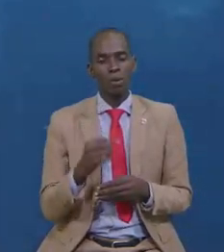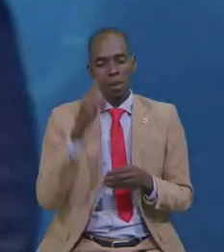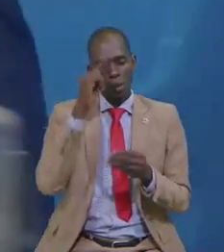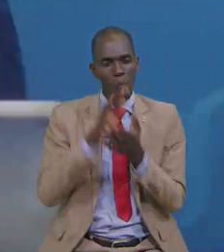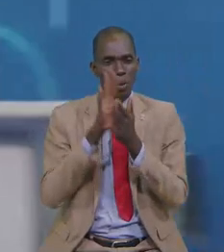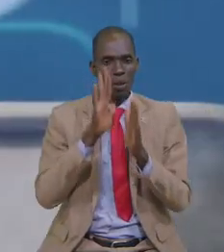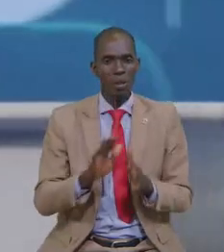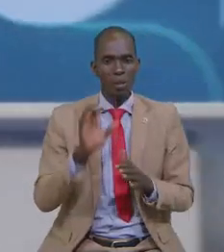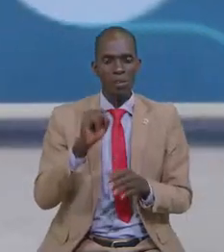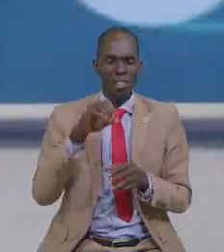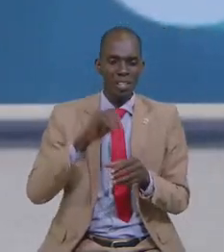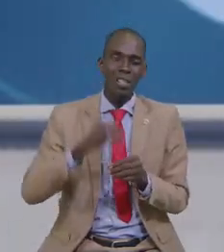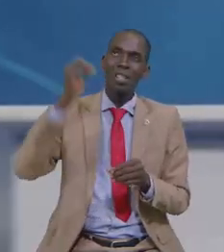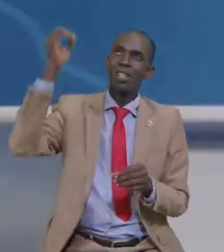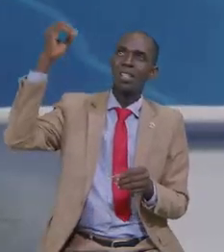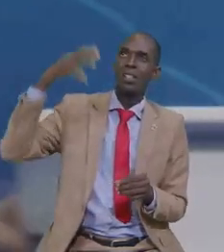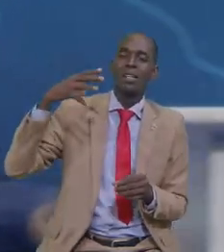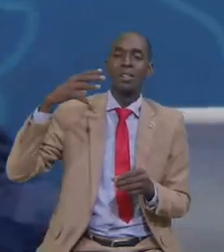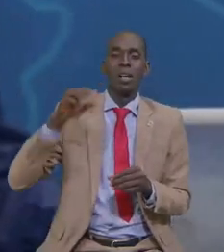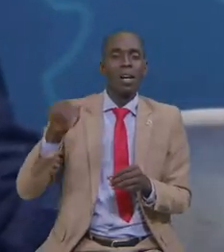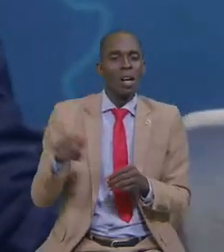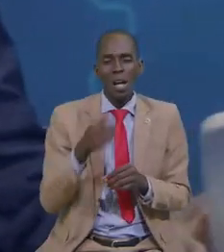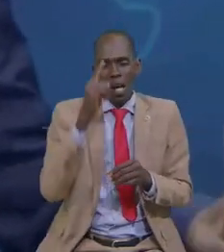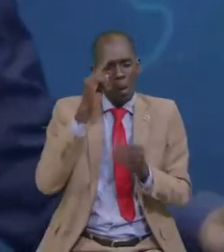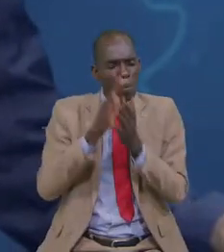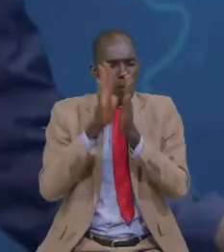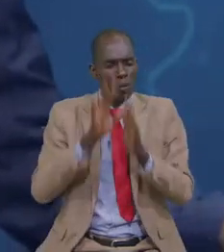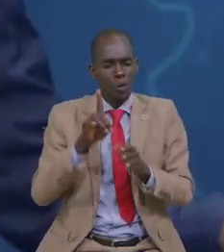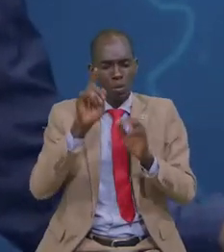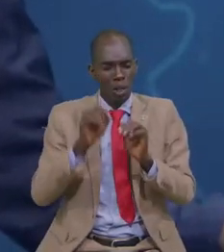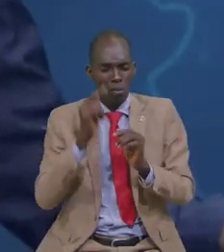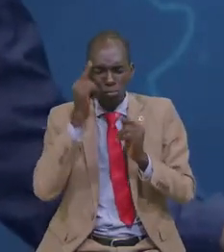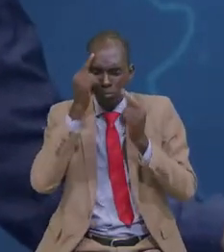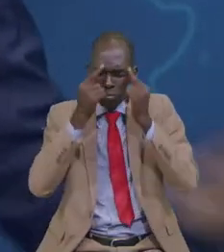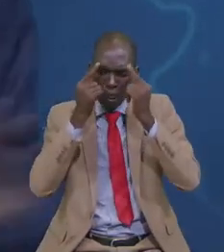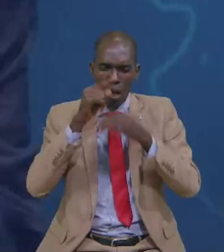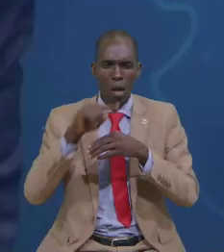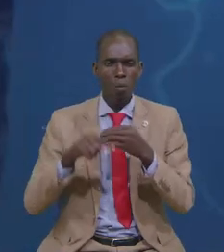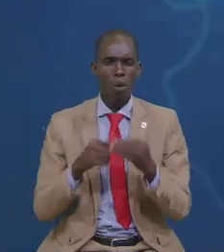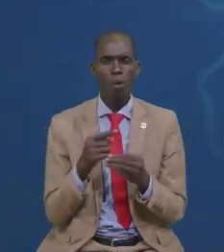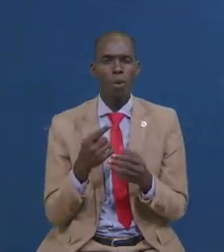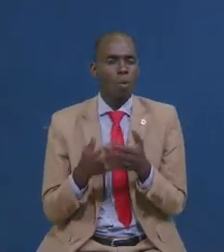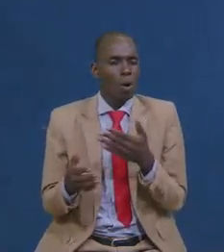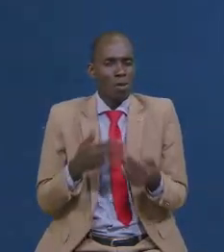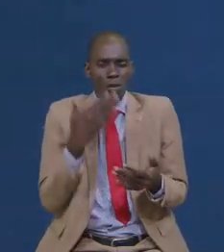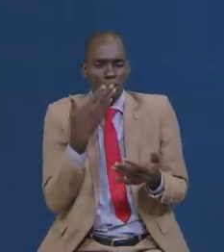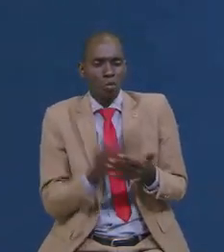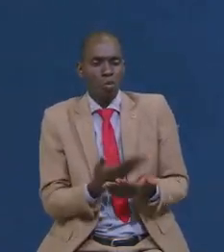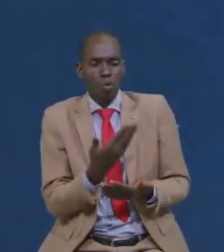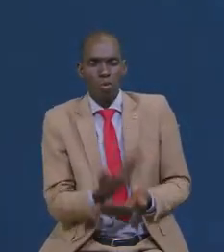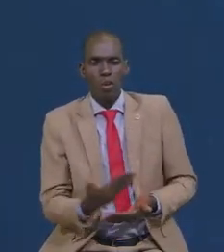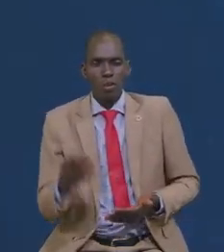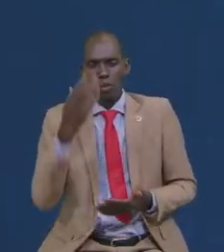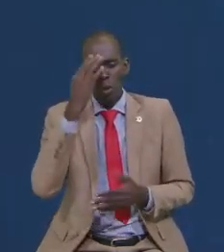lumière. Tout saint que vous pouvez avoir à l'esprit, quelles soient les